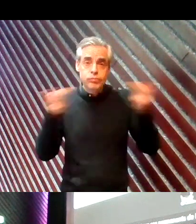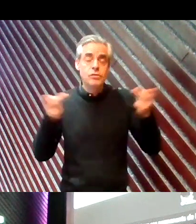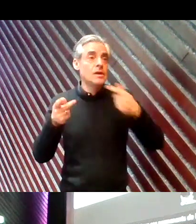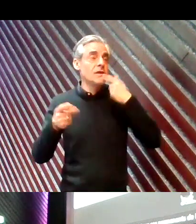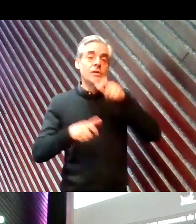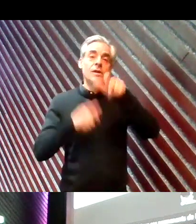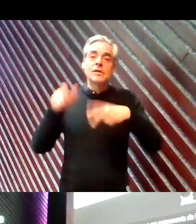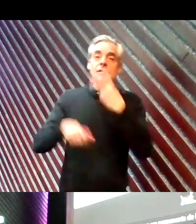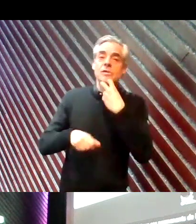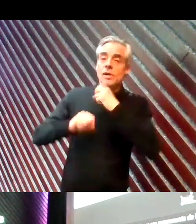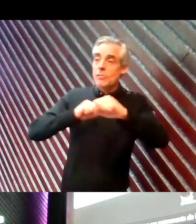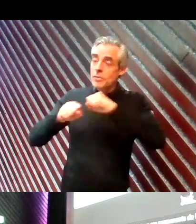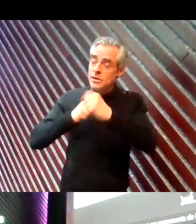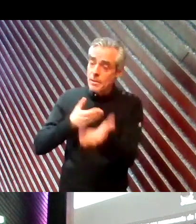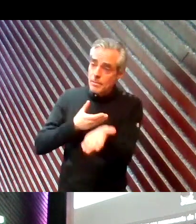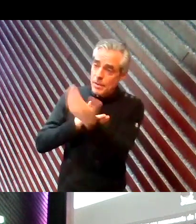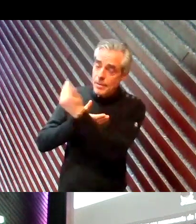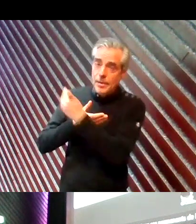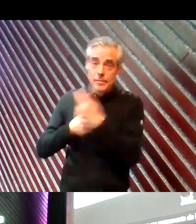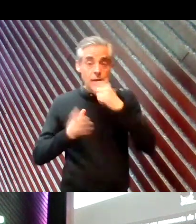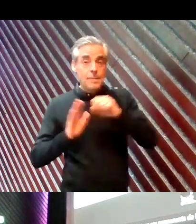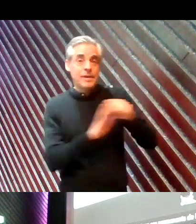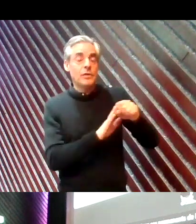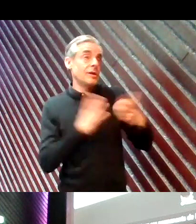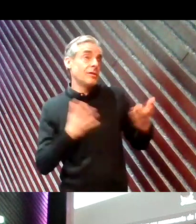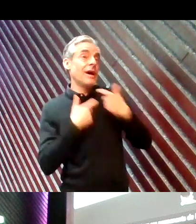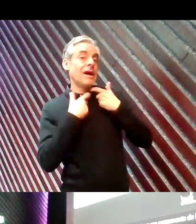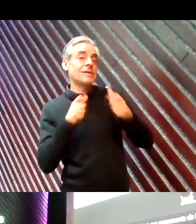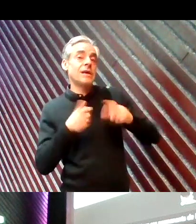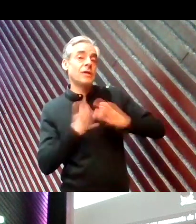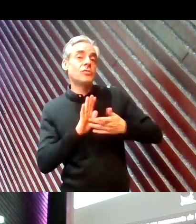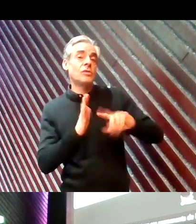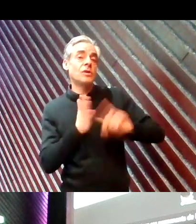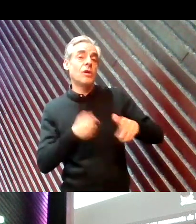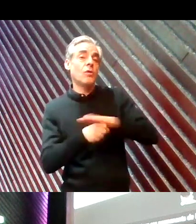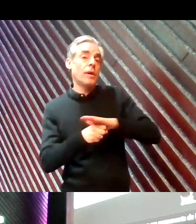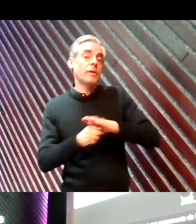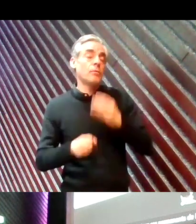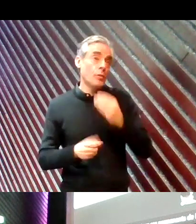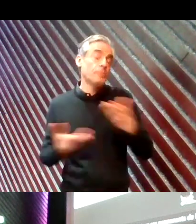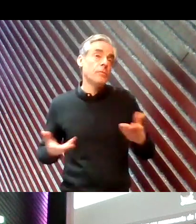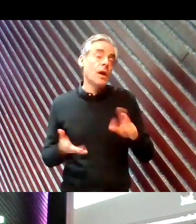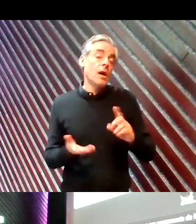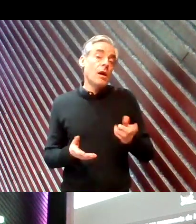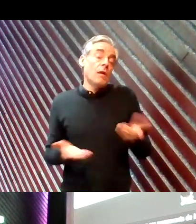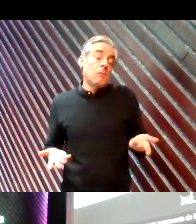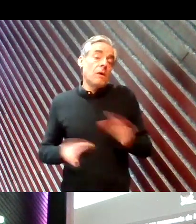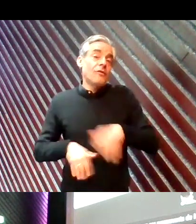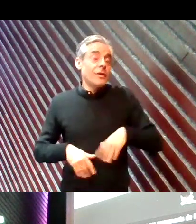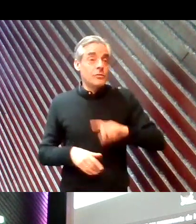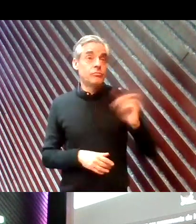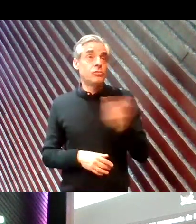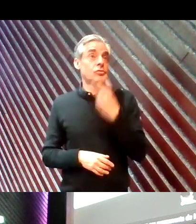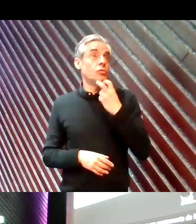mobiliser les citoyens sur la priorité de l'action au droit. Enfin, à tous